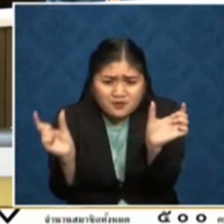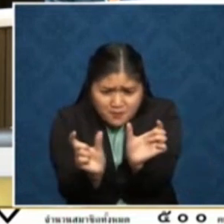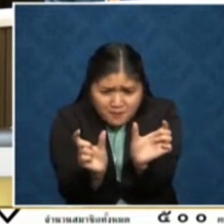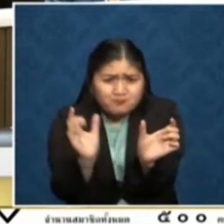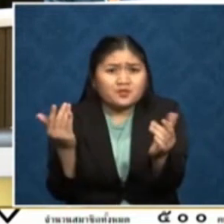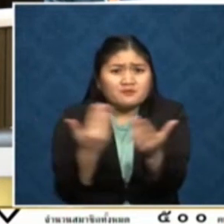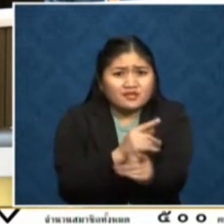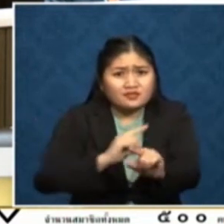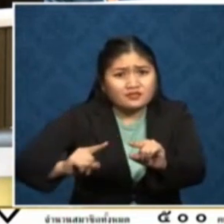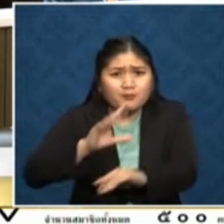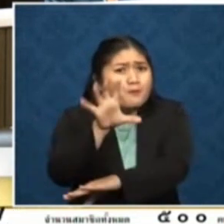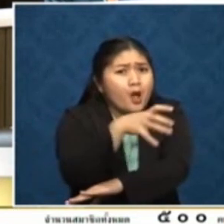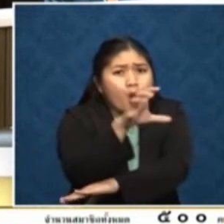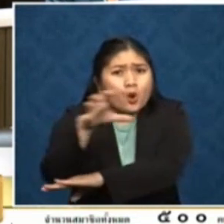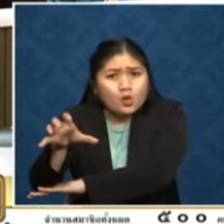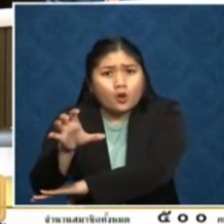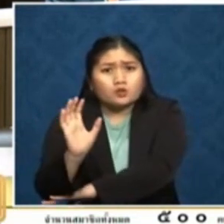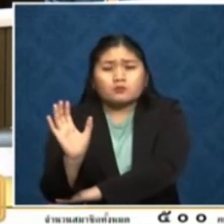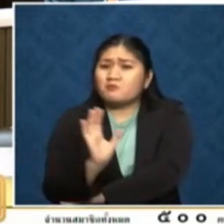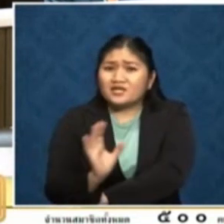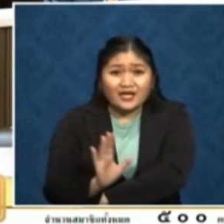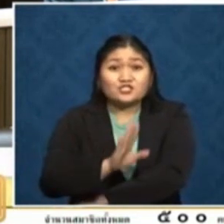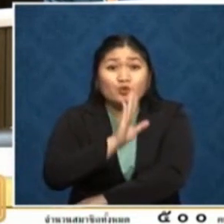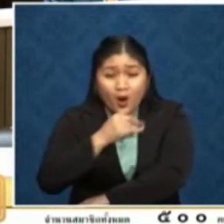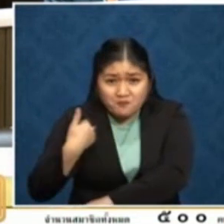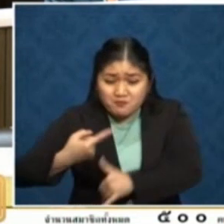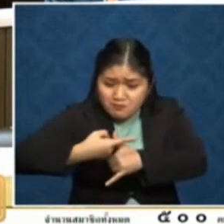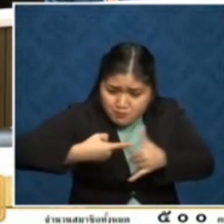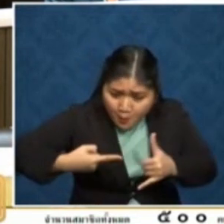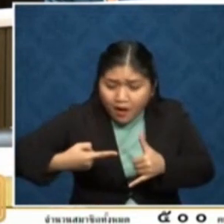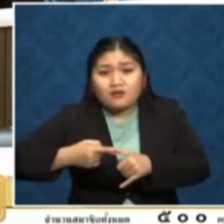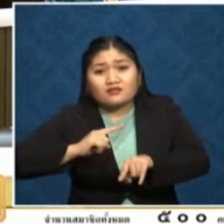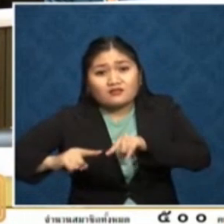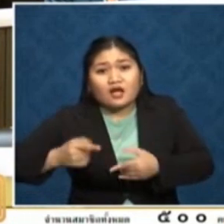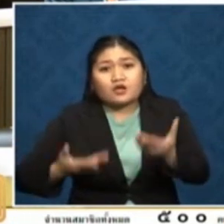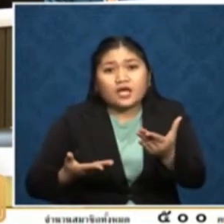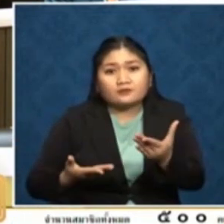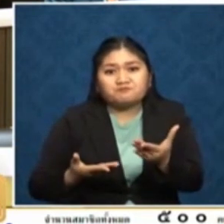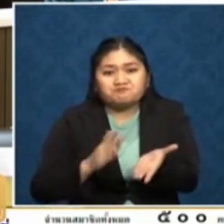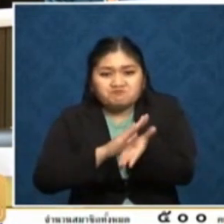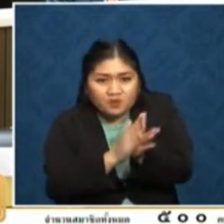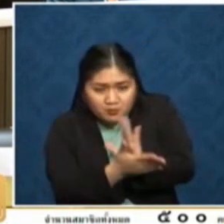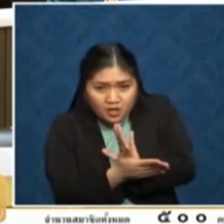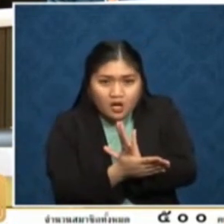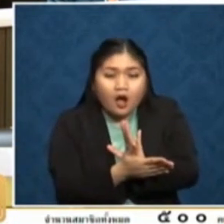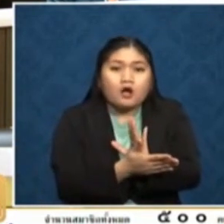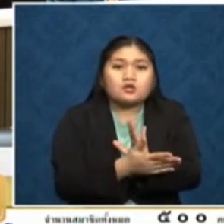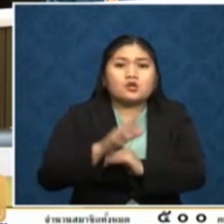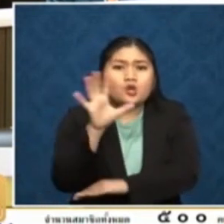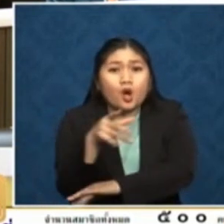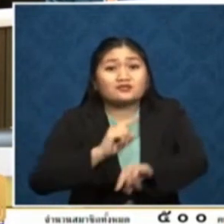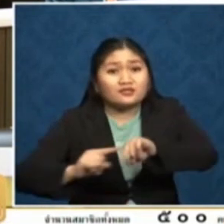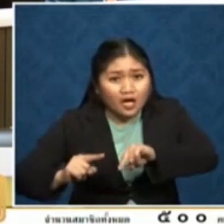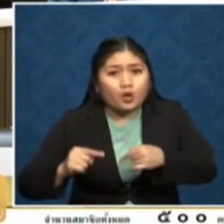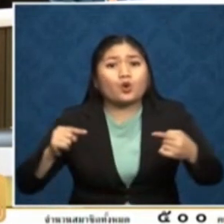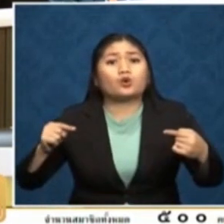กิดขึ้นก็ไม่ใช่เหตุผลที่จะมาเหมารวมว่าบุคคลข้ามเพศจะมาเปลี่ยนคำนามหน้านามเพื่อมาหลอกลวงทั้งหมดนะครับห